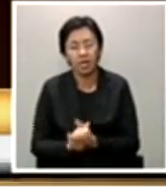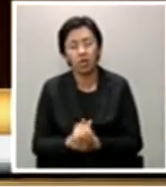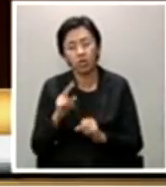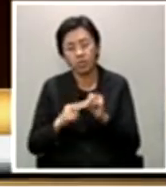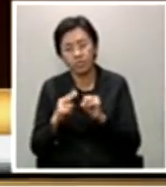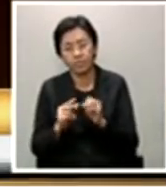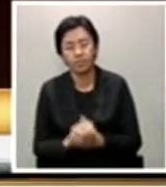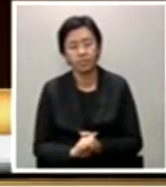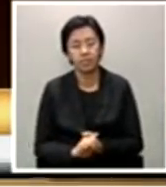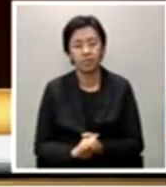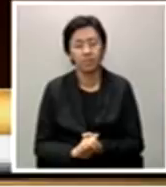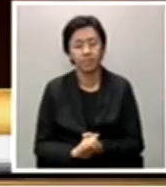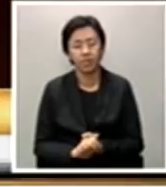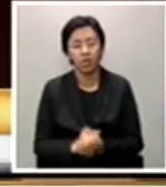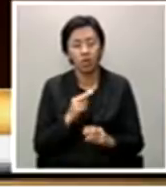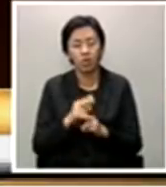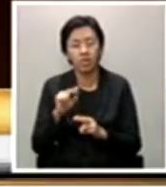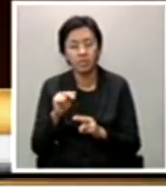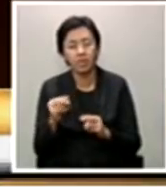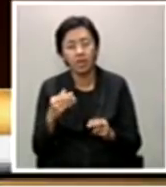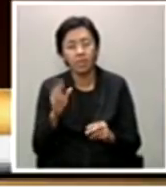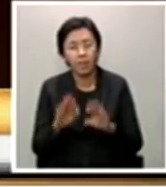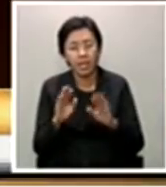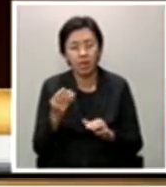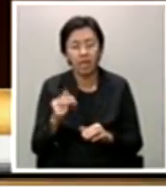าร์นะคูณด้วย30โตขึ้นมาประมา